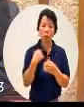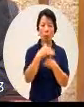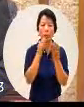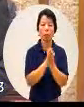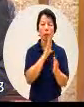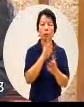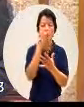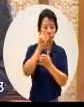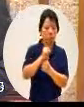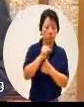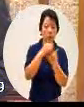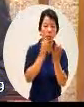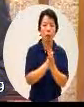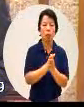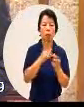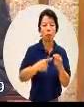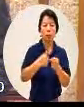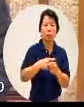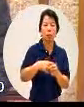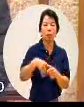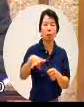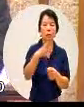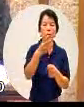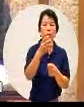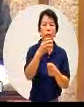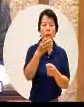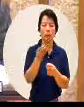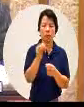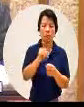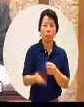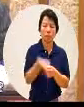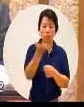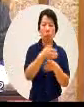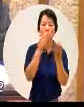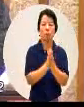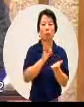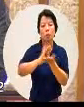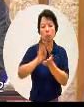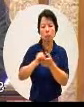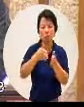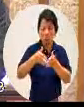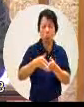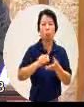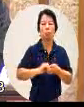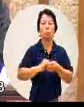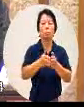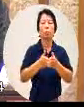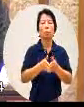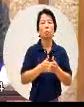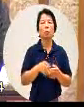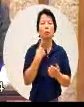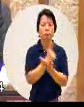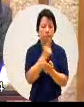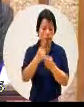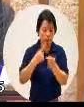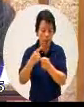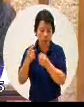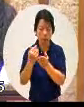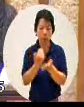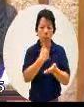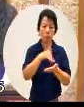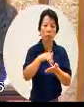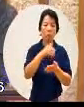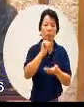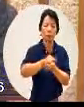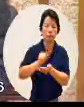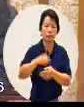每一年可以省到大概400多萬那當然我們的用電還是需要所以這樣的情況之下我們每一年還是要編支出的部分